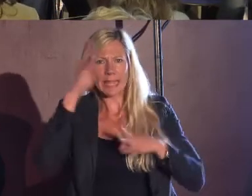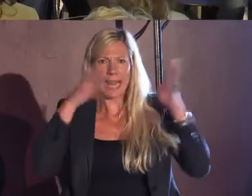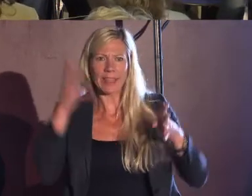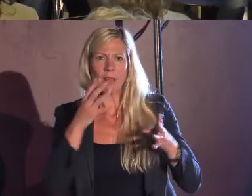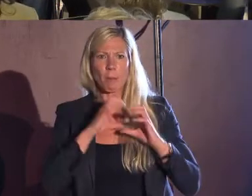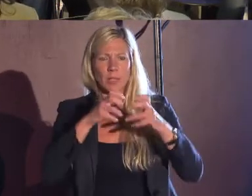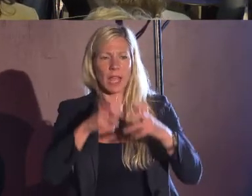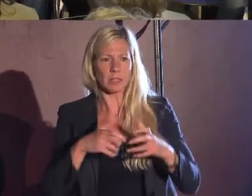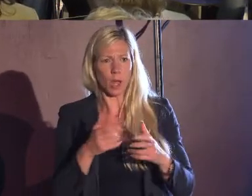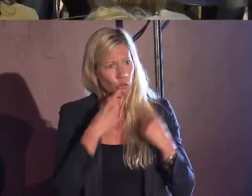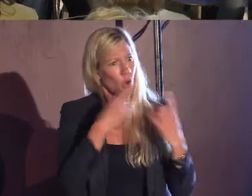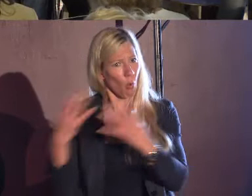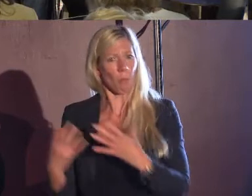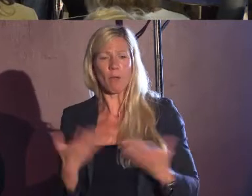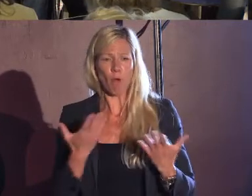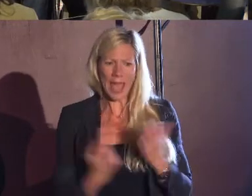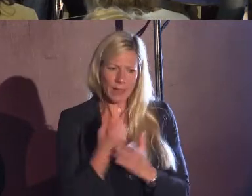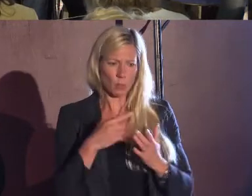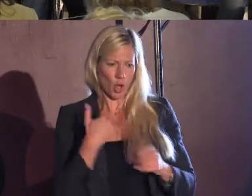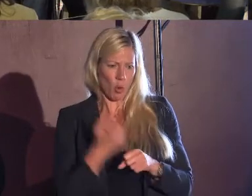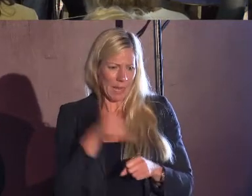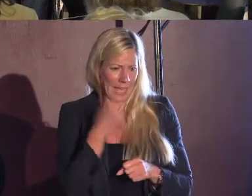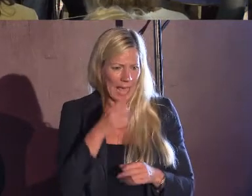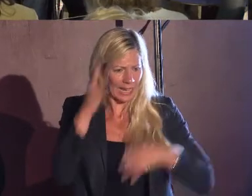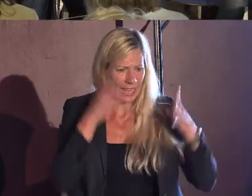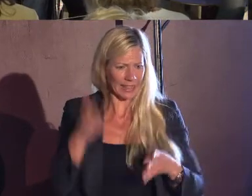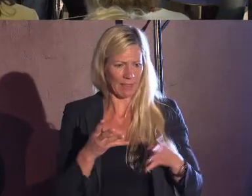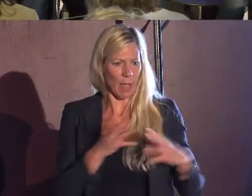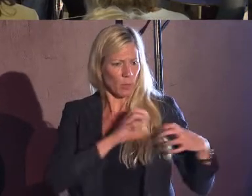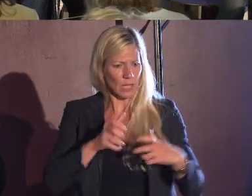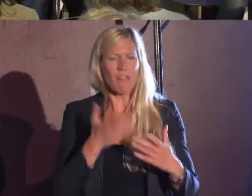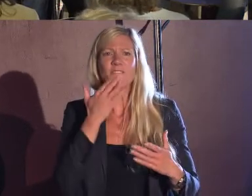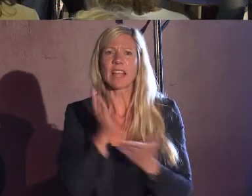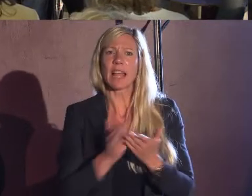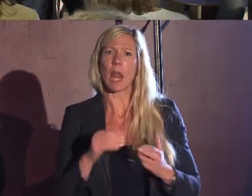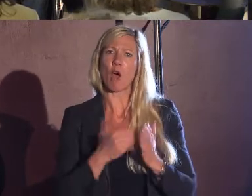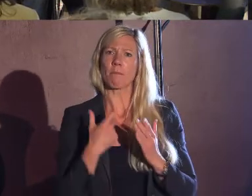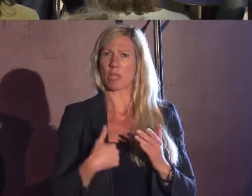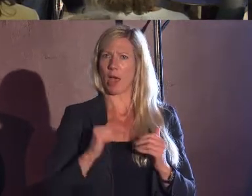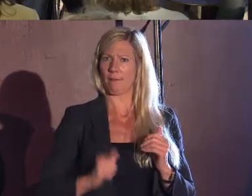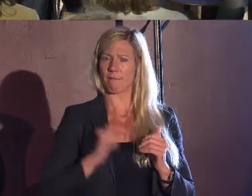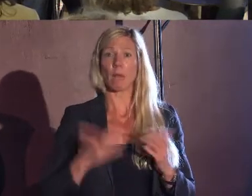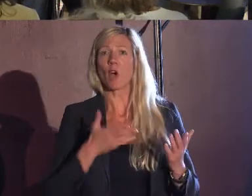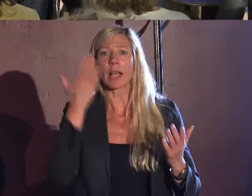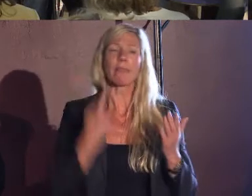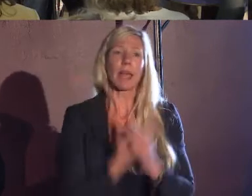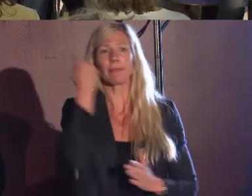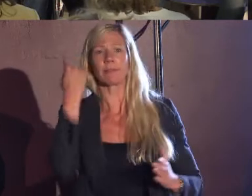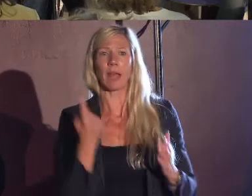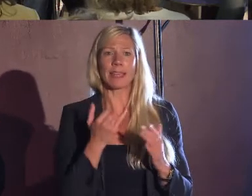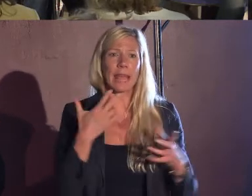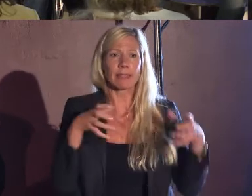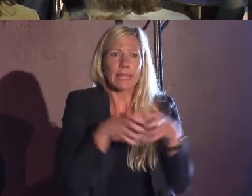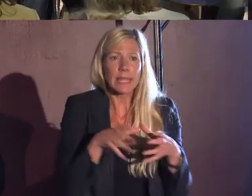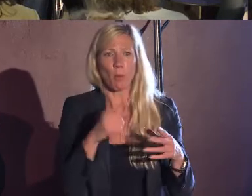händer när man jobbar i en kreativ process? Vad är det för delar av sig själv man använder? Vad kan hända i ett team där man jobbar i en kreativ